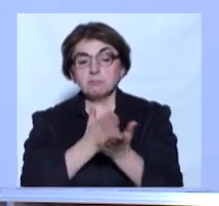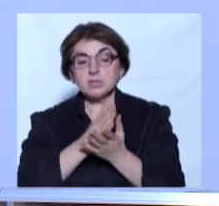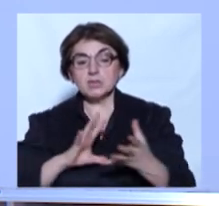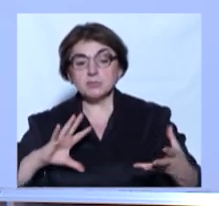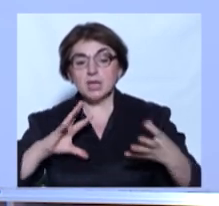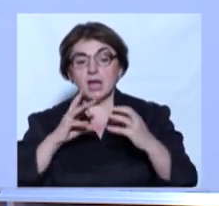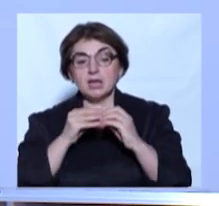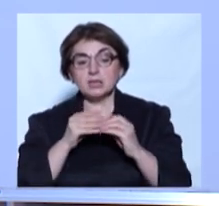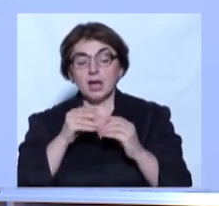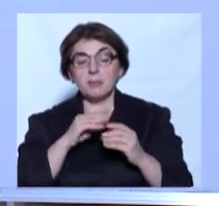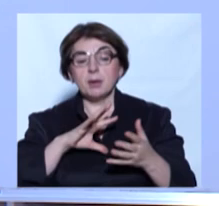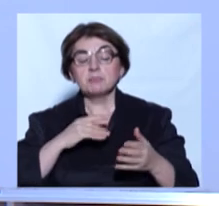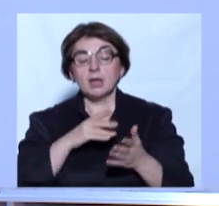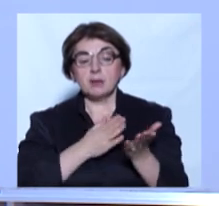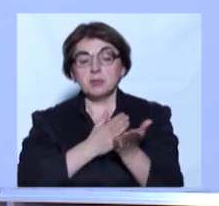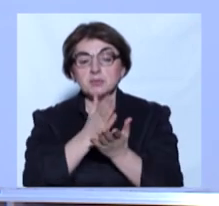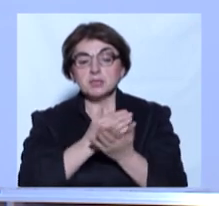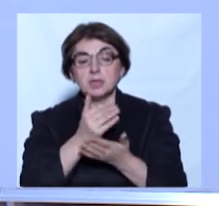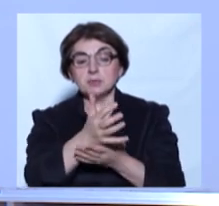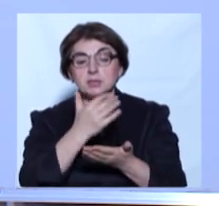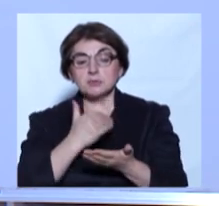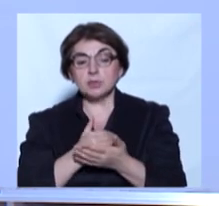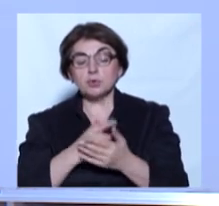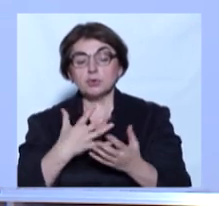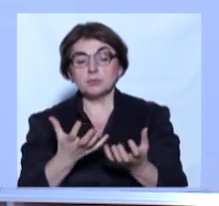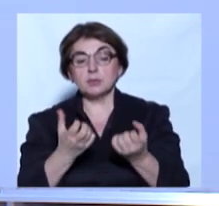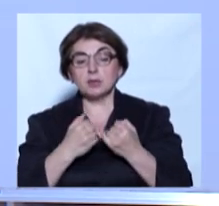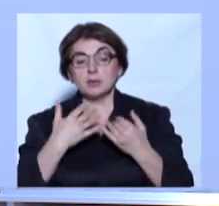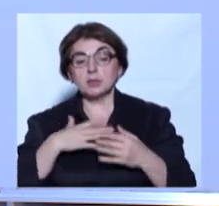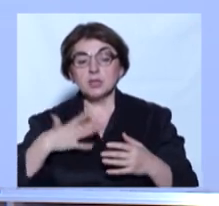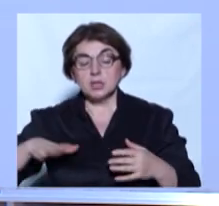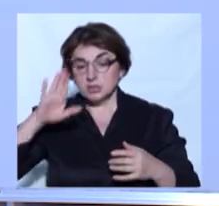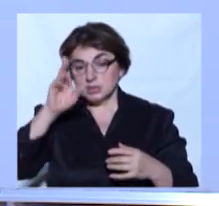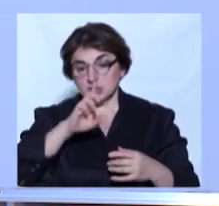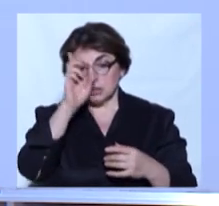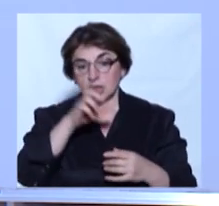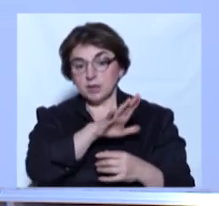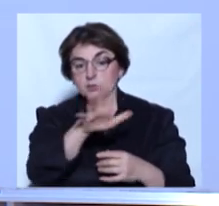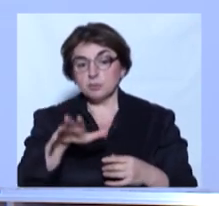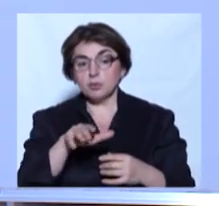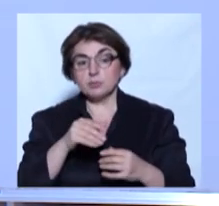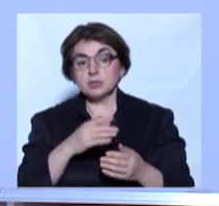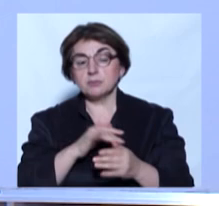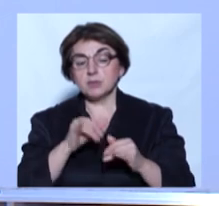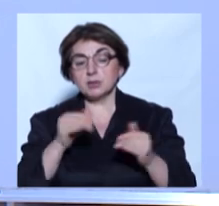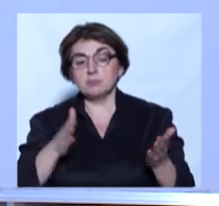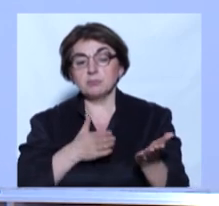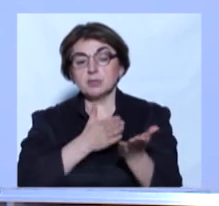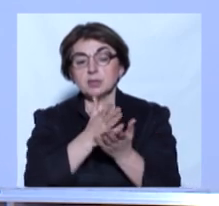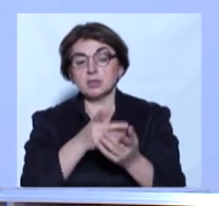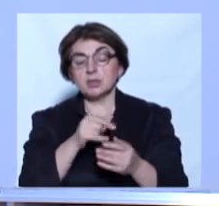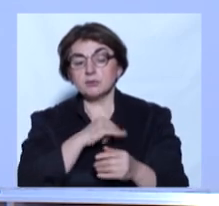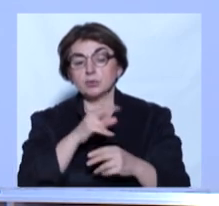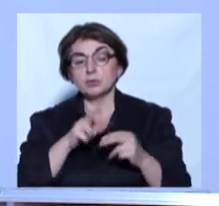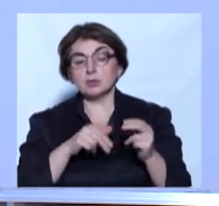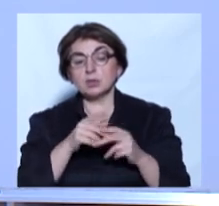ამ მიზნების მიღწევა შემდგომში უზრუნველყოფს ჩვენი ქვეყნის მდგრადი განვითარების მიზნების მიღწევას და სტრატეგიის,